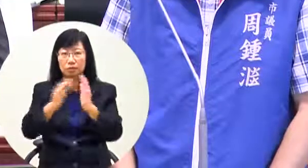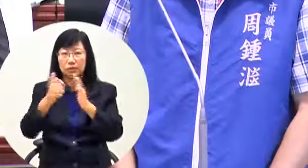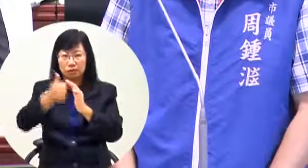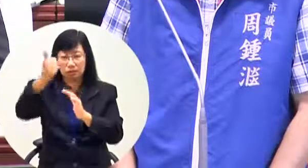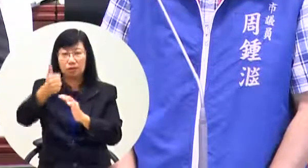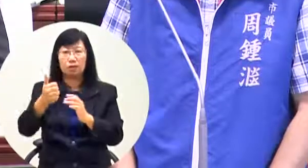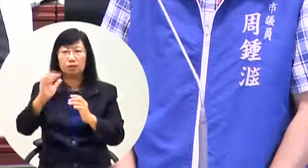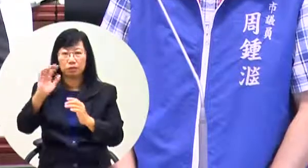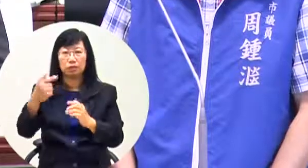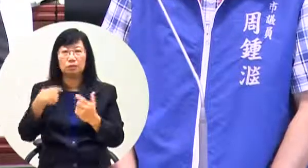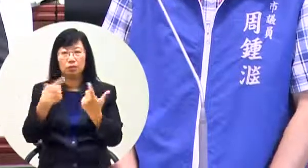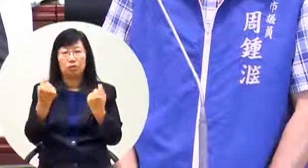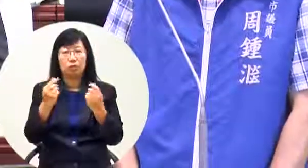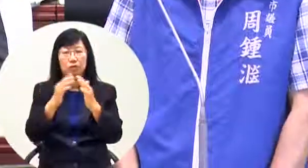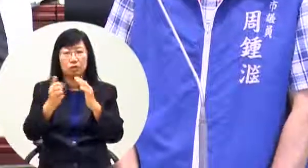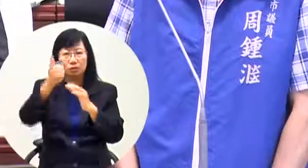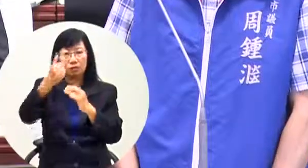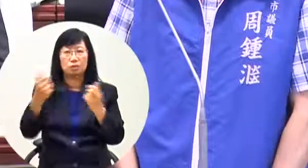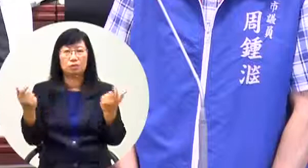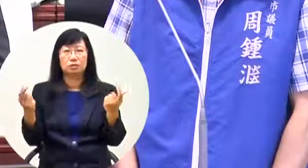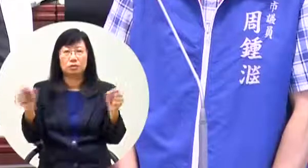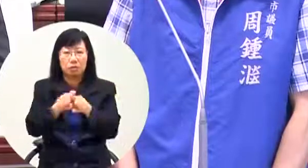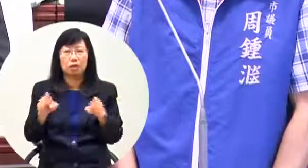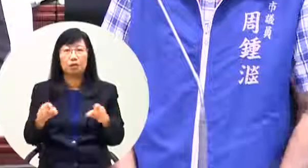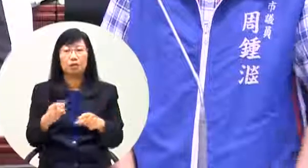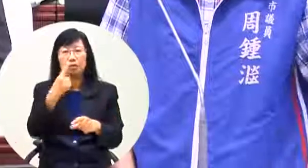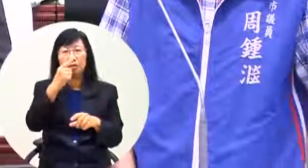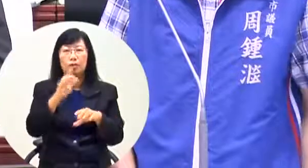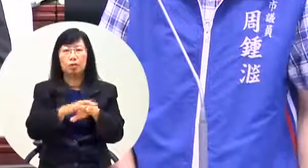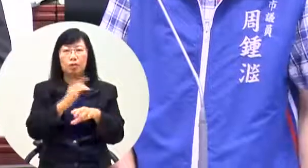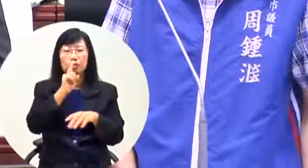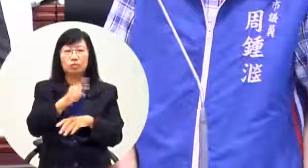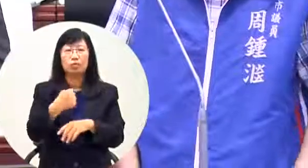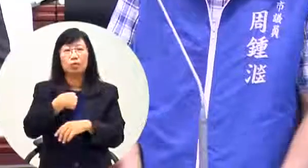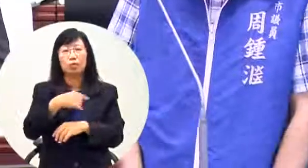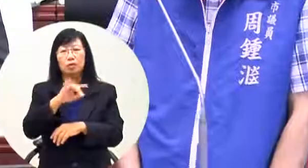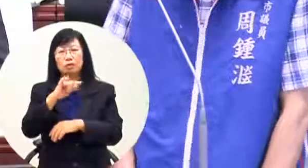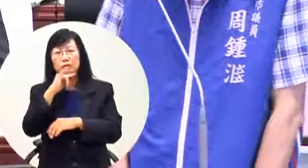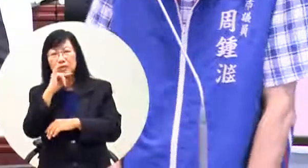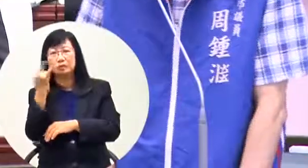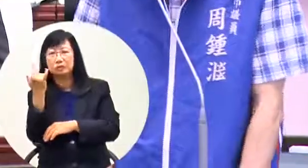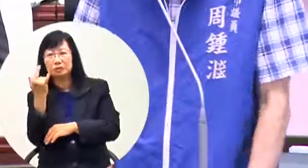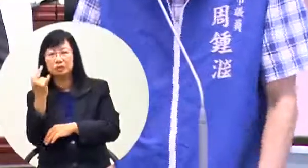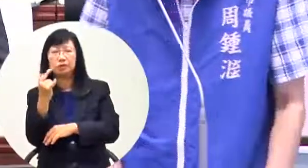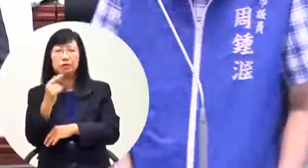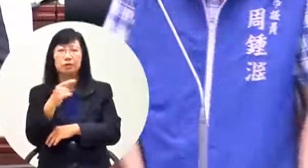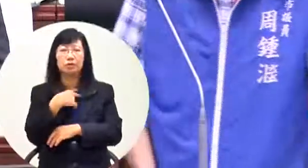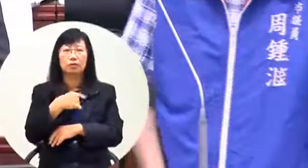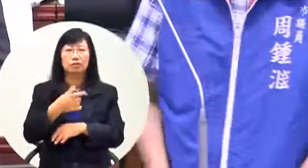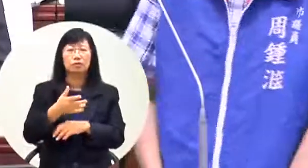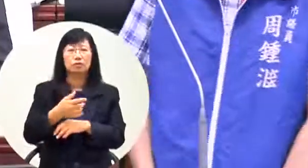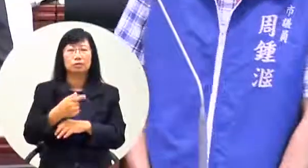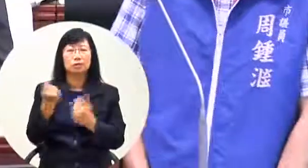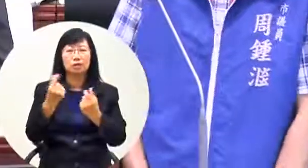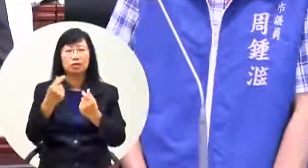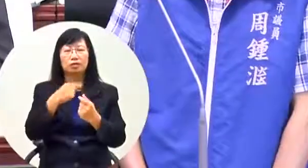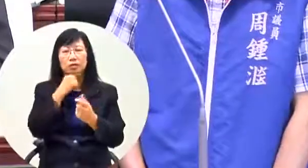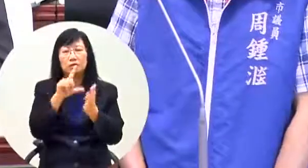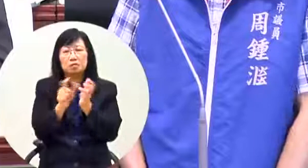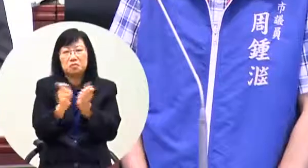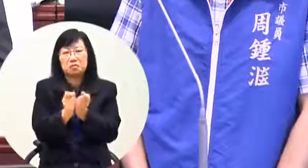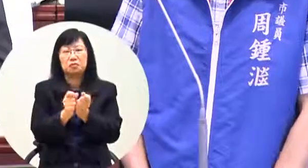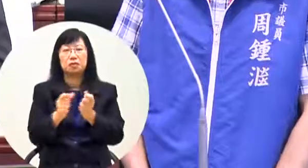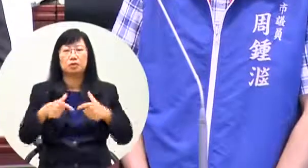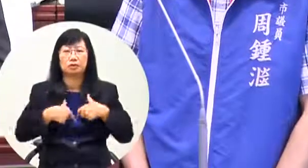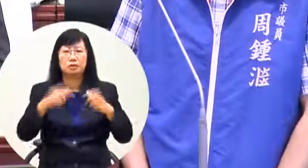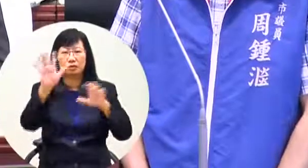看守或者过度的心态。那我要跟周议员报告，从12年前我担任研讨会主委开始，我们审